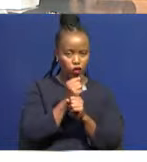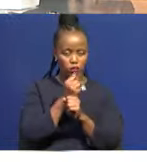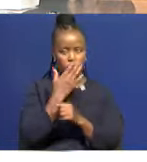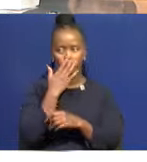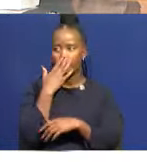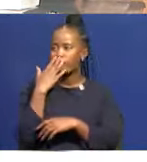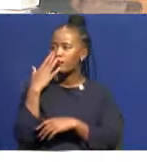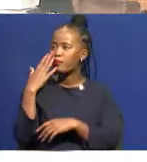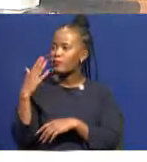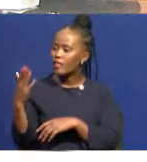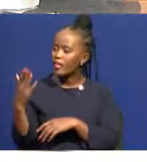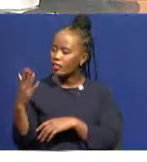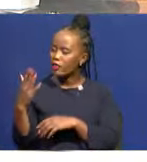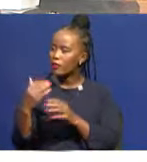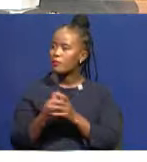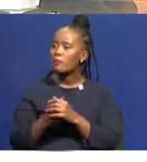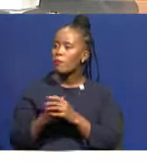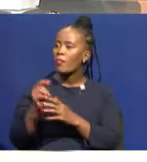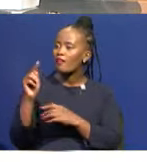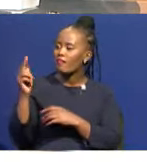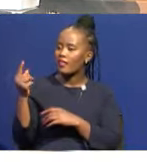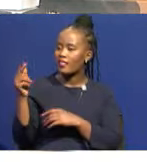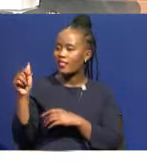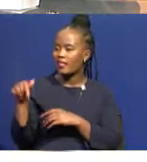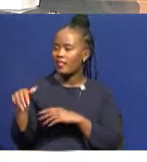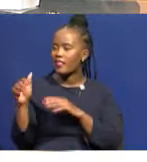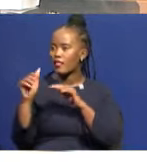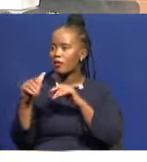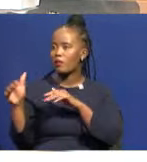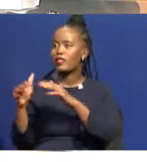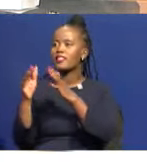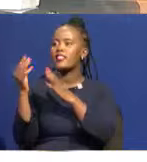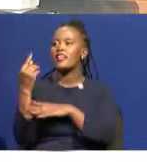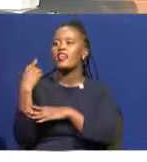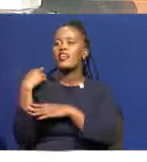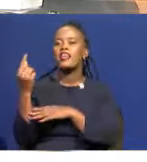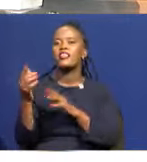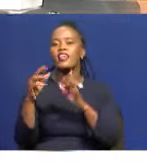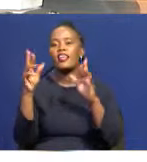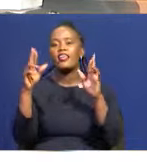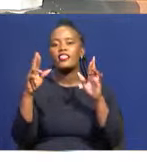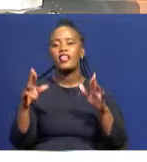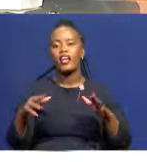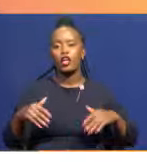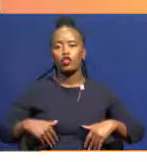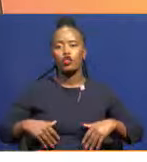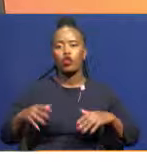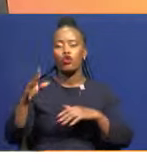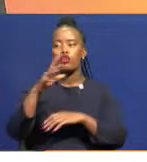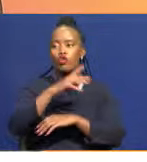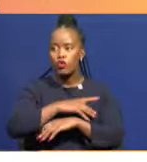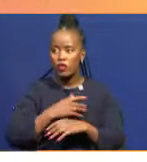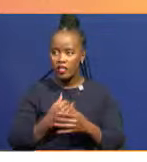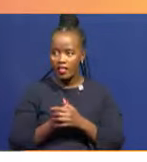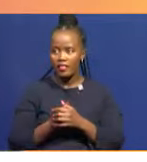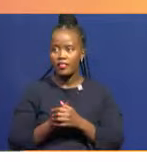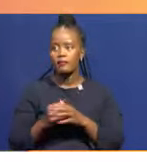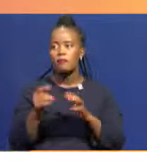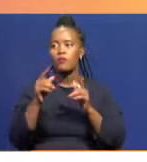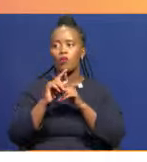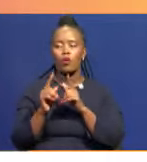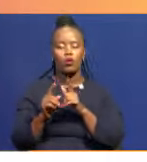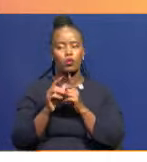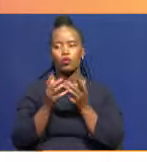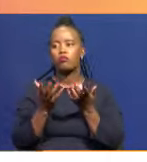kasichana. Kwanza nichukue nafasi hii. Jana ilikuwa siku ya vijana duniani. Niweze